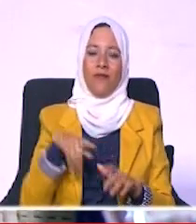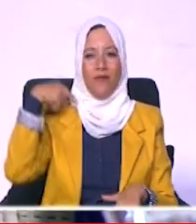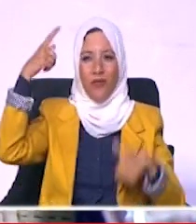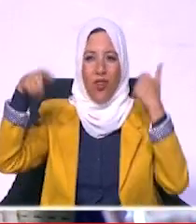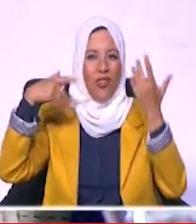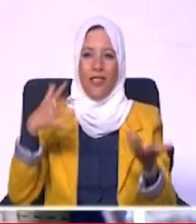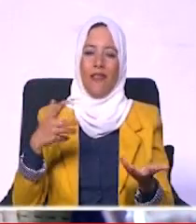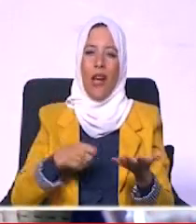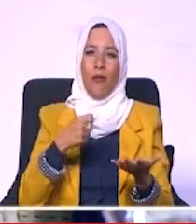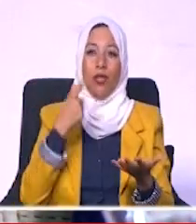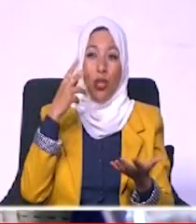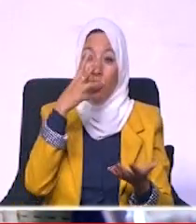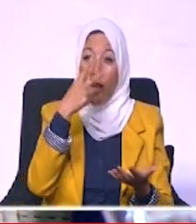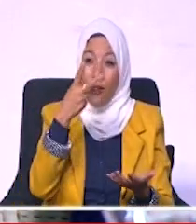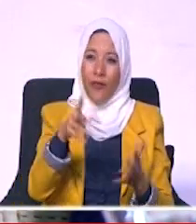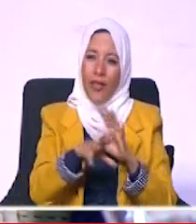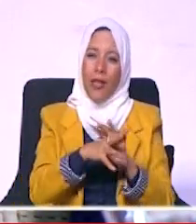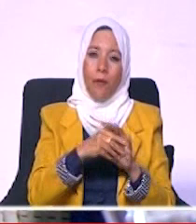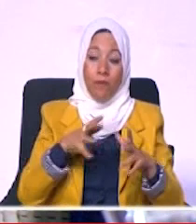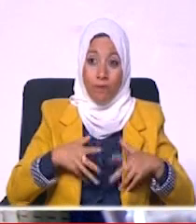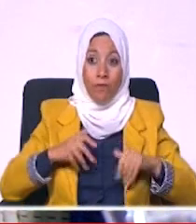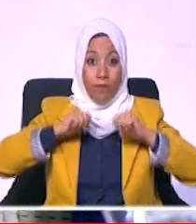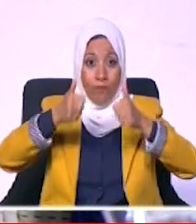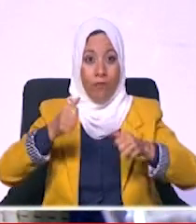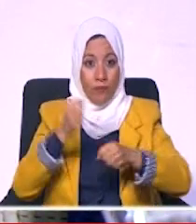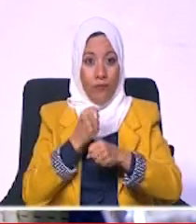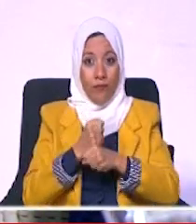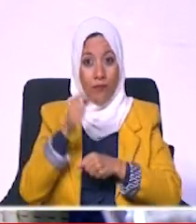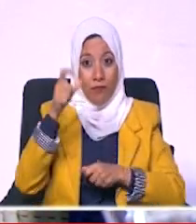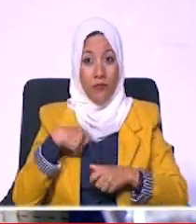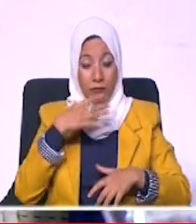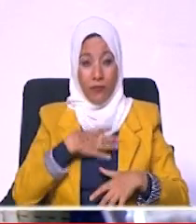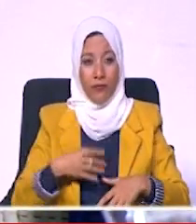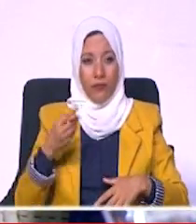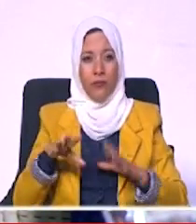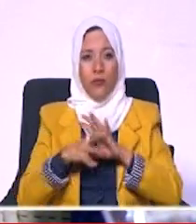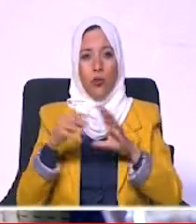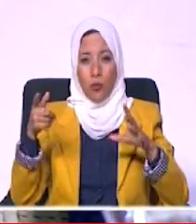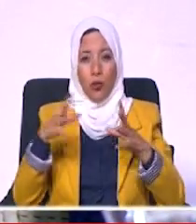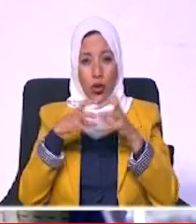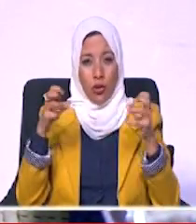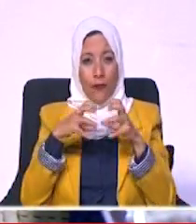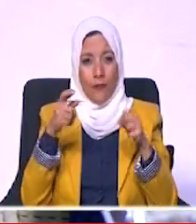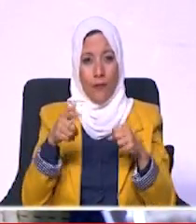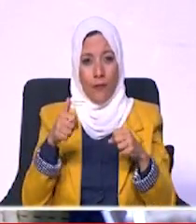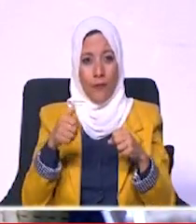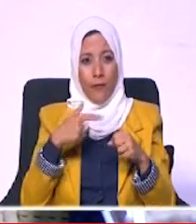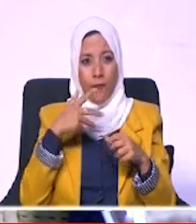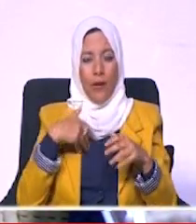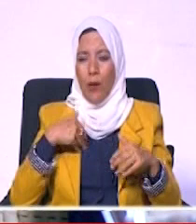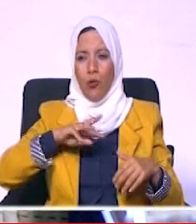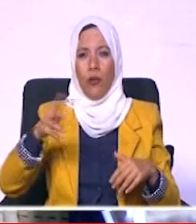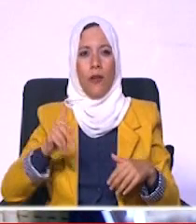إزاي؟ شايف انت ان انت تقدر تبتدي حياتك بالشكل اللي انت بتتكلم عنه بالشكل بالطريقه؟ على فكره انا ما بقتش